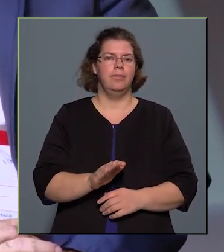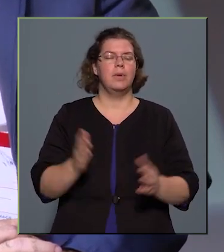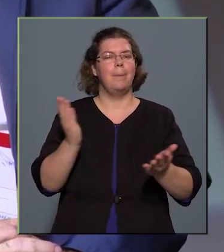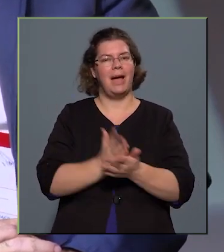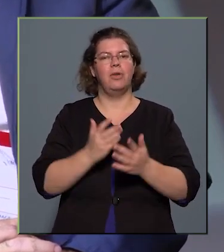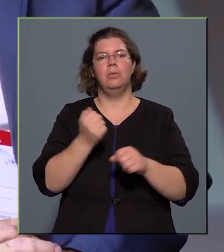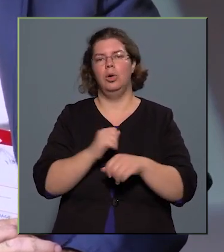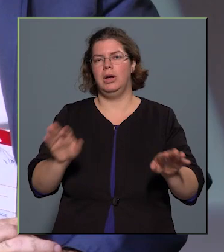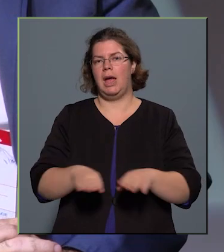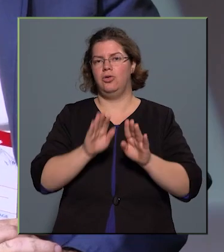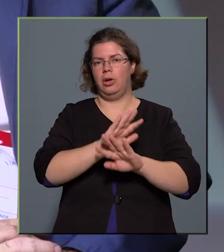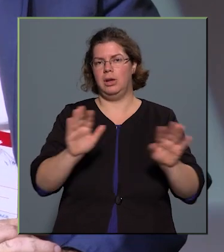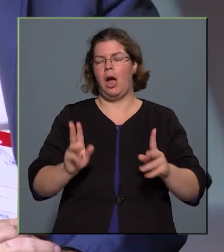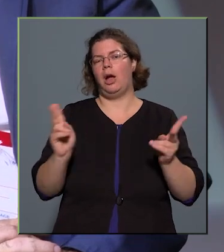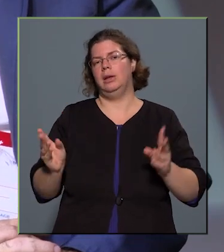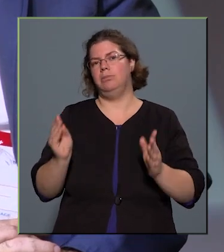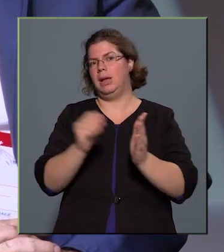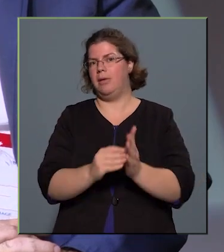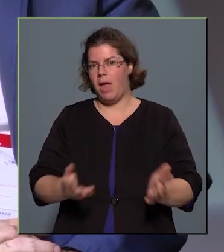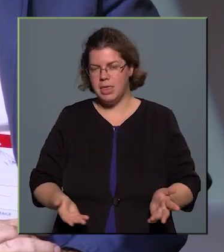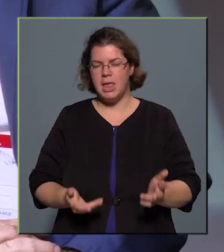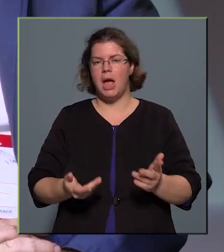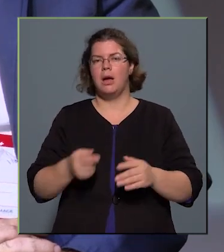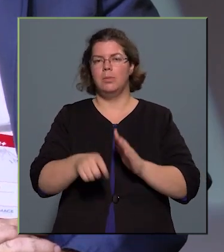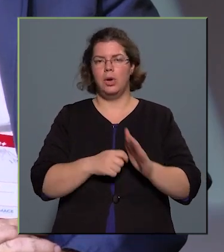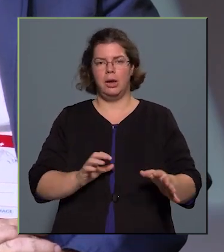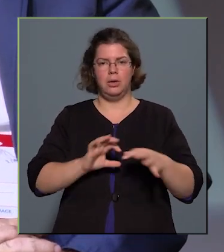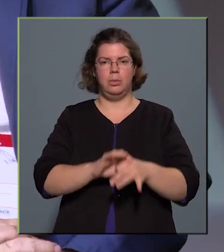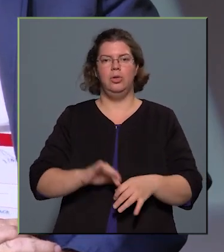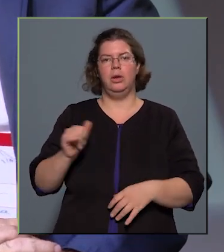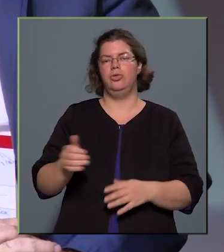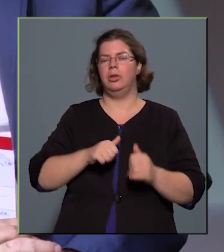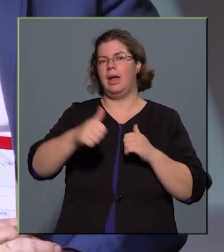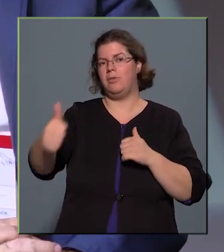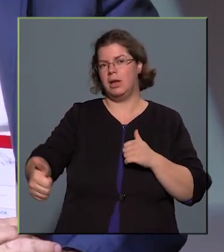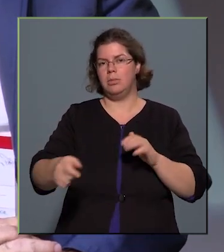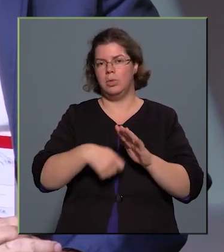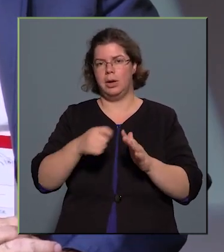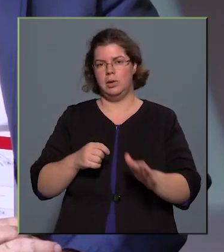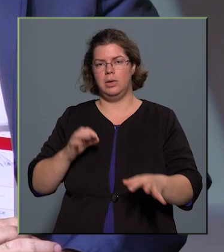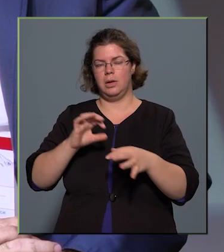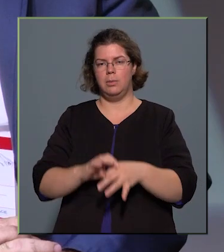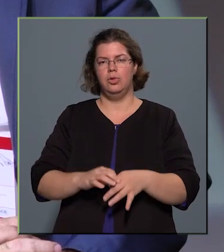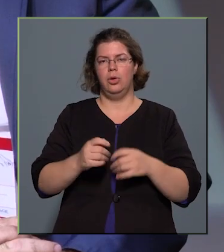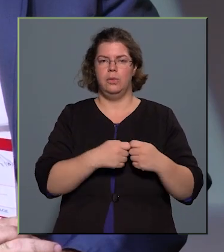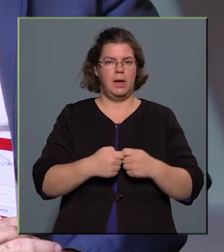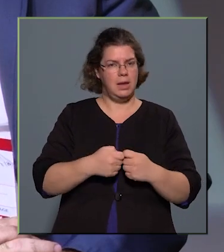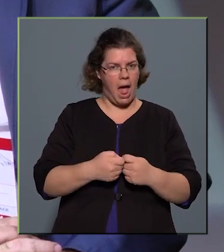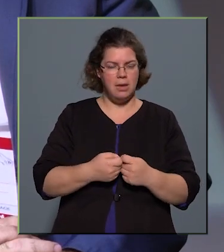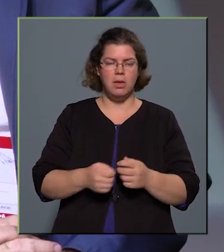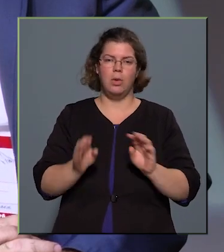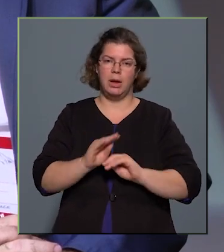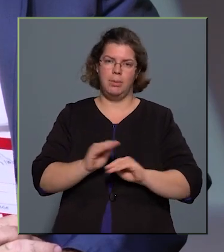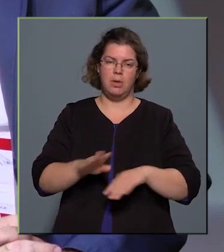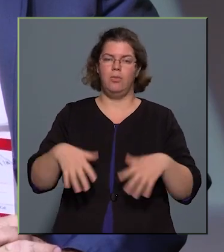megfelelő munkatársai részére, akit beneveznek, a projekthez kapcsolódóan, illetve a táblati projektekhez kapcsolódóan szervezzük a